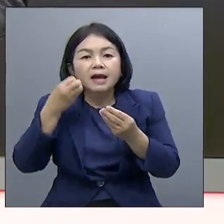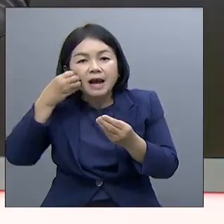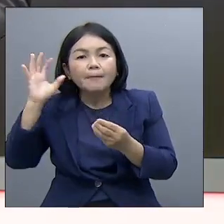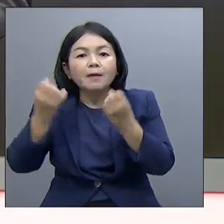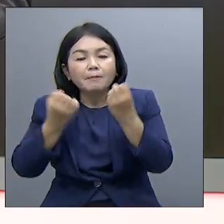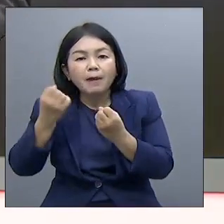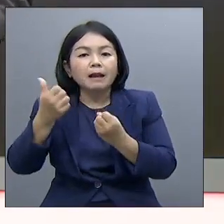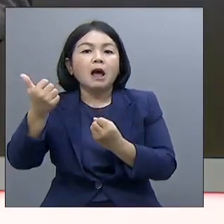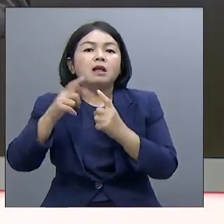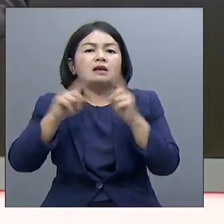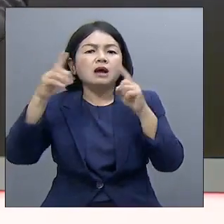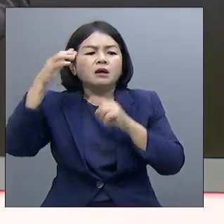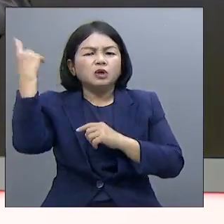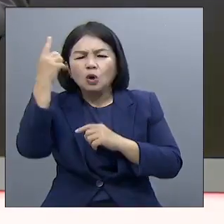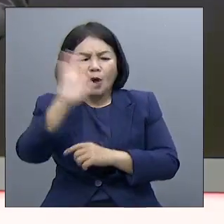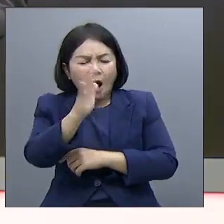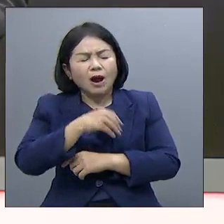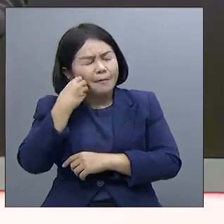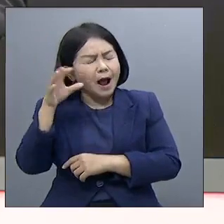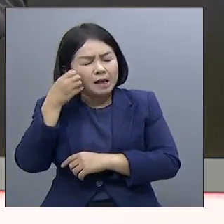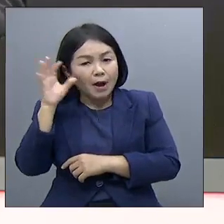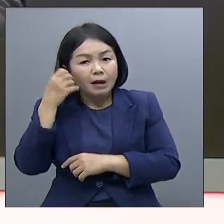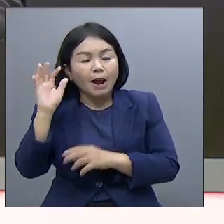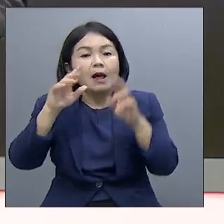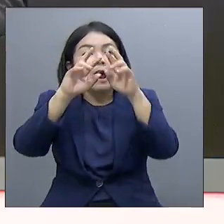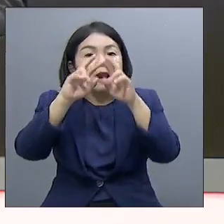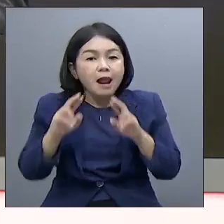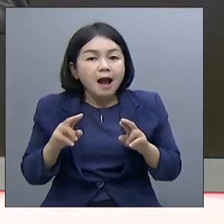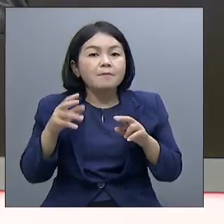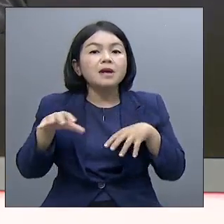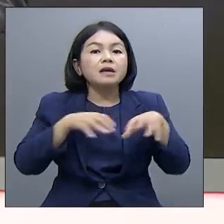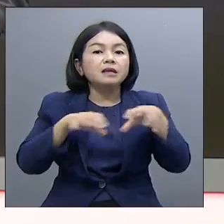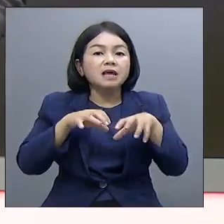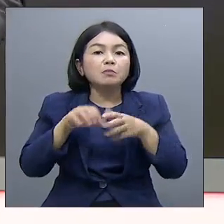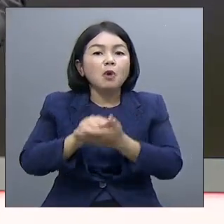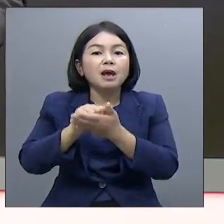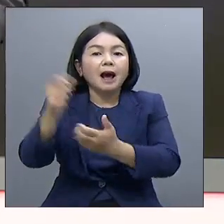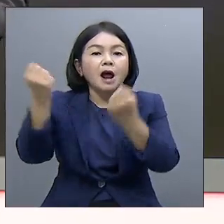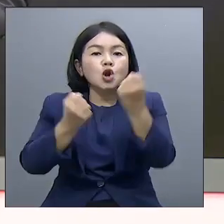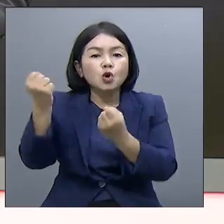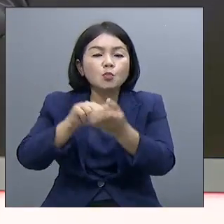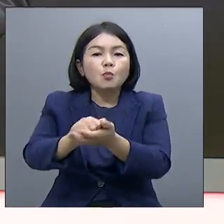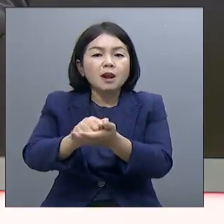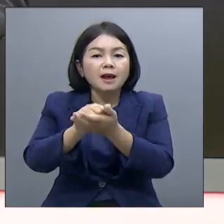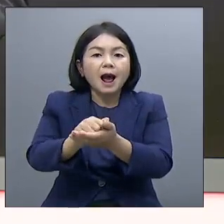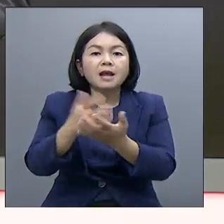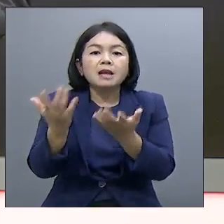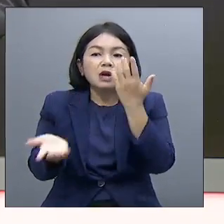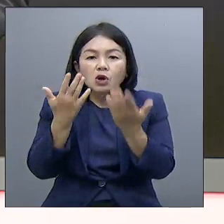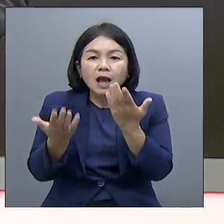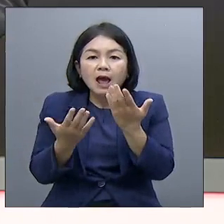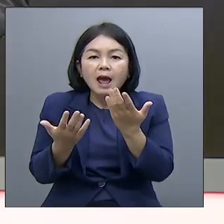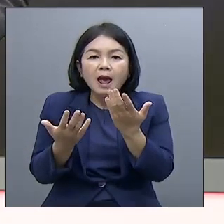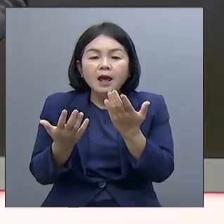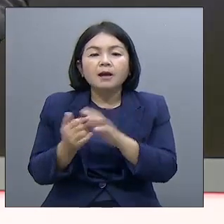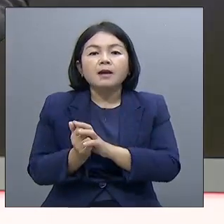บางคนบอกว่าไม่รอแล้วอยากจะกลับก็ให้ทางร้านเองมีมาตรการจัดรถรับส่งหรือไปเรียกรถสาธารณะมาให้บ